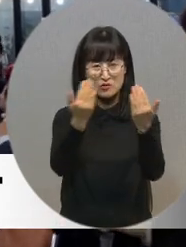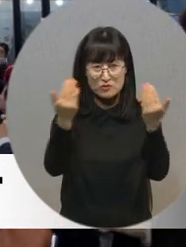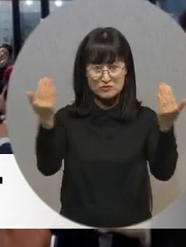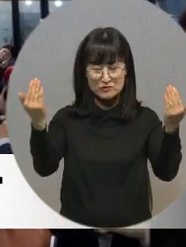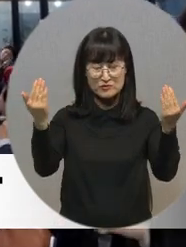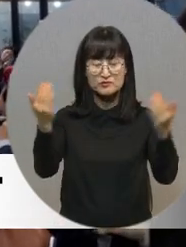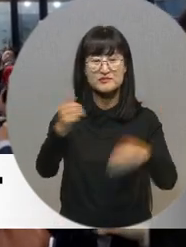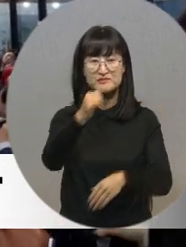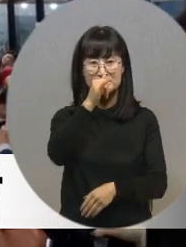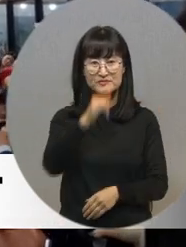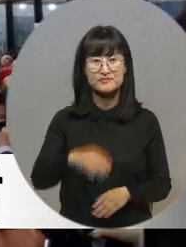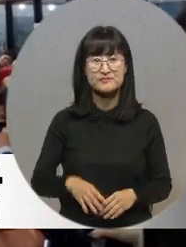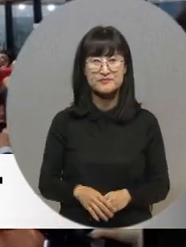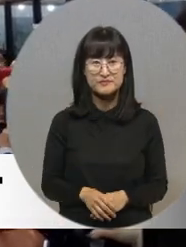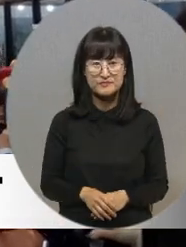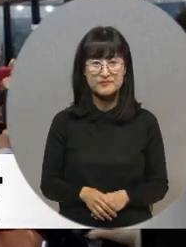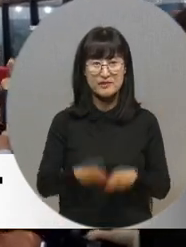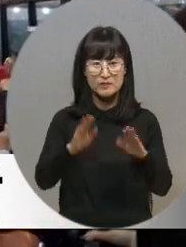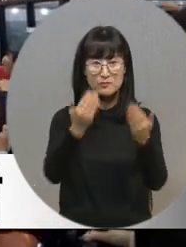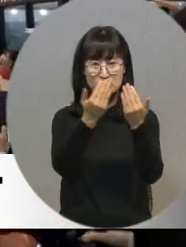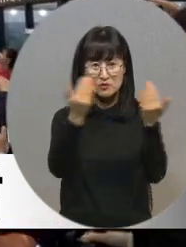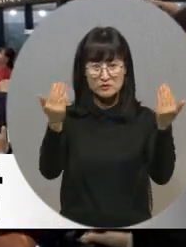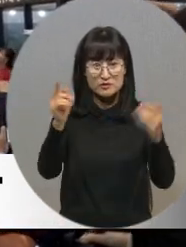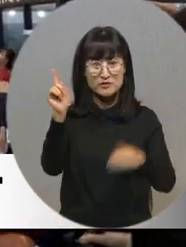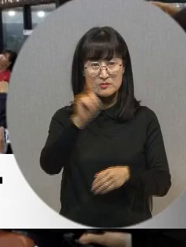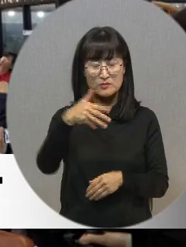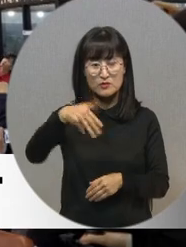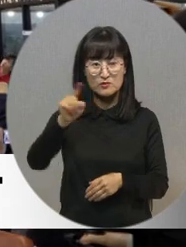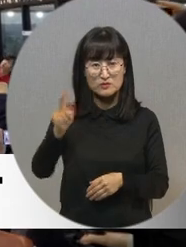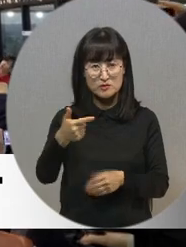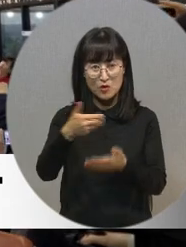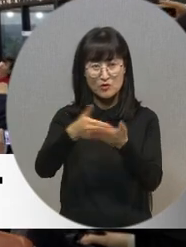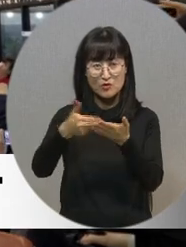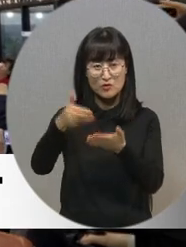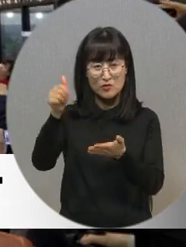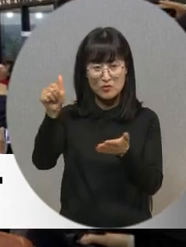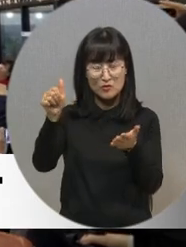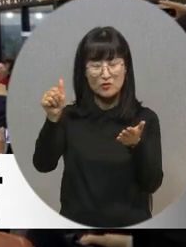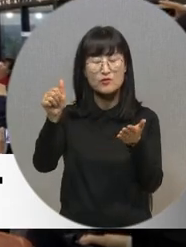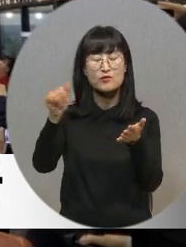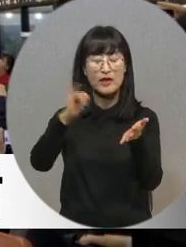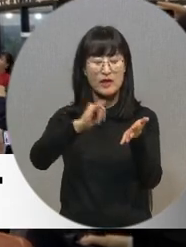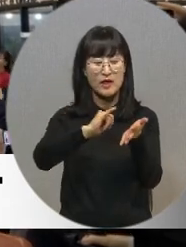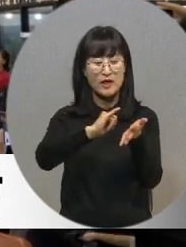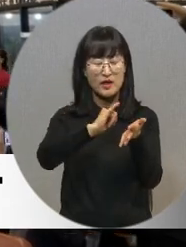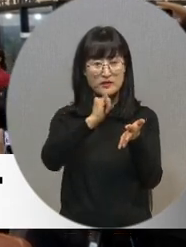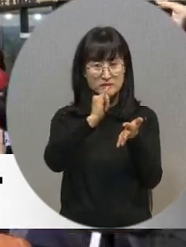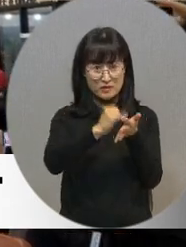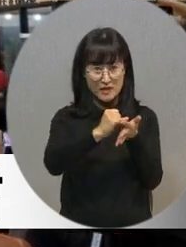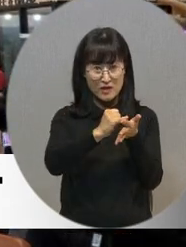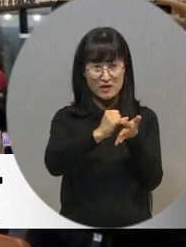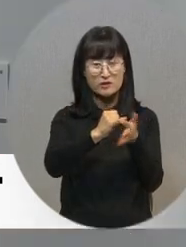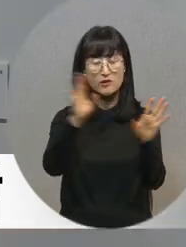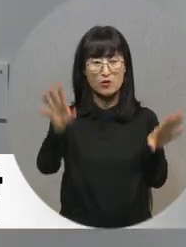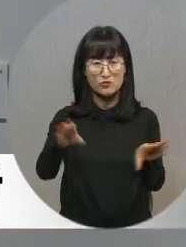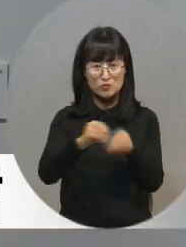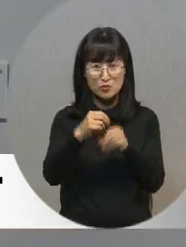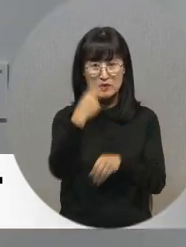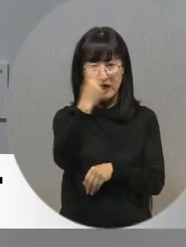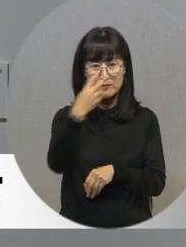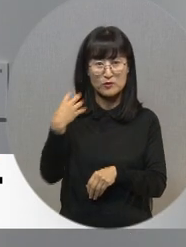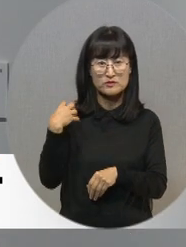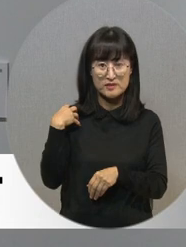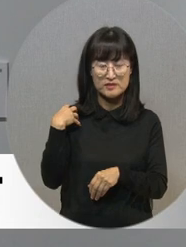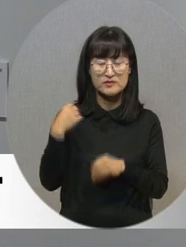열었습니다. 이번 전시는 천경자 화백의 차녀 김정희 교수가 예술 총감독을 맡아